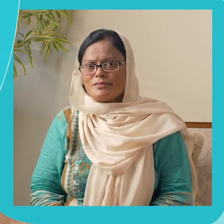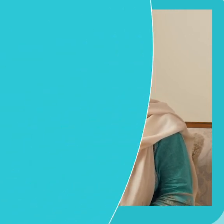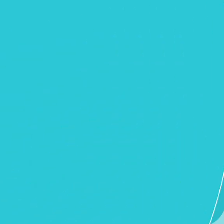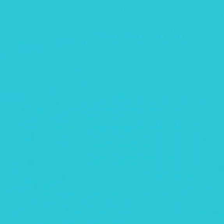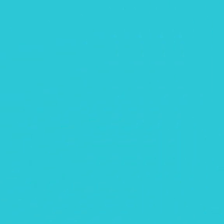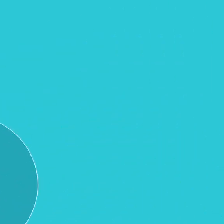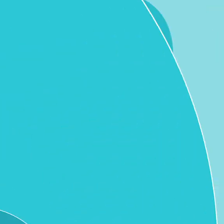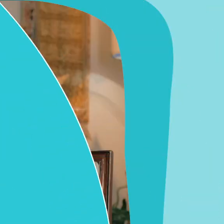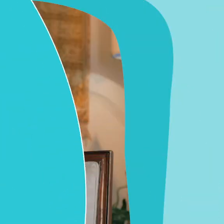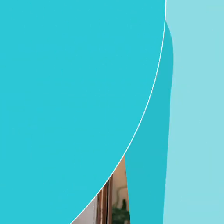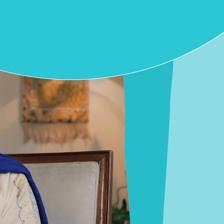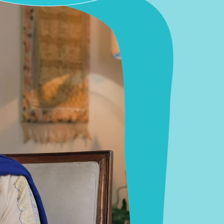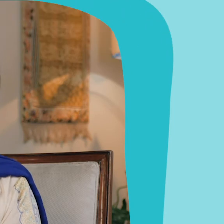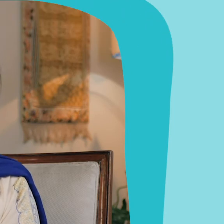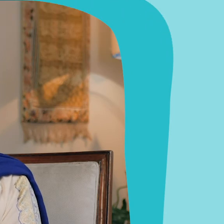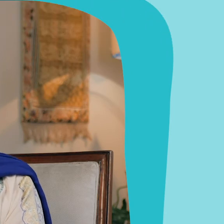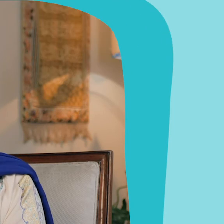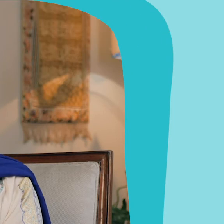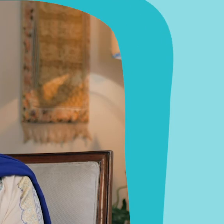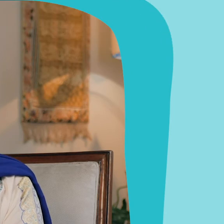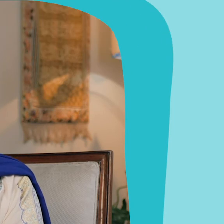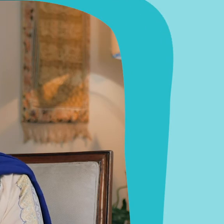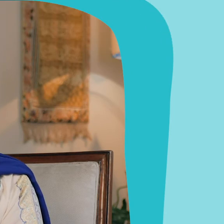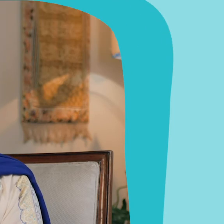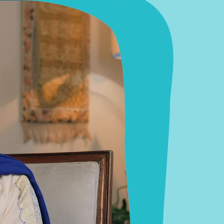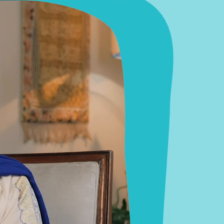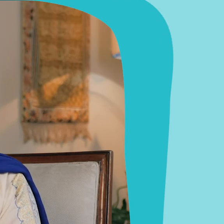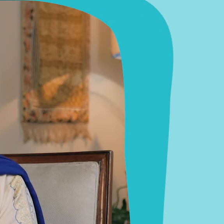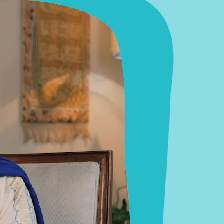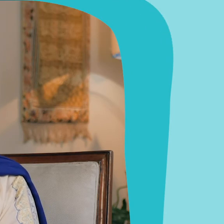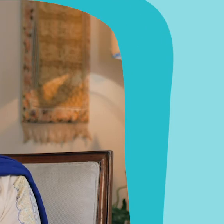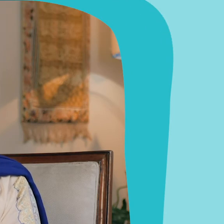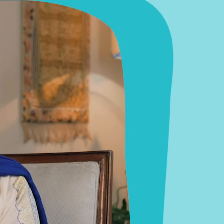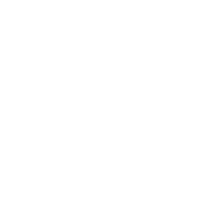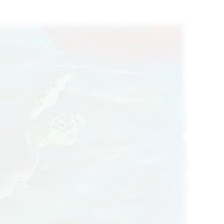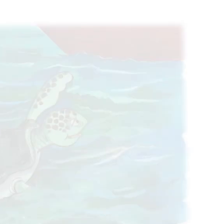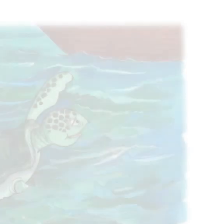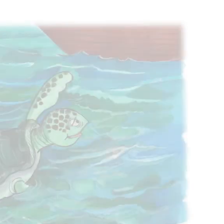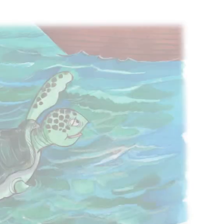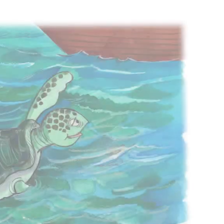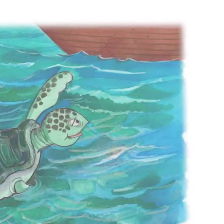उम्मीद है कि आपको भी ये कहानी सुनने में उतना ही मज़ा आया होगा जितना मुझे सुनाने में।